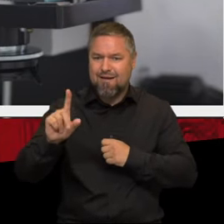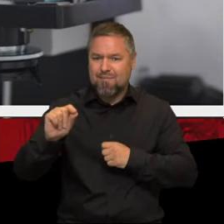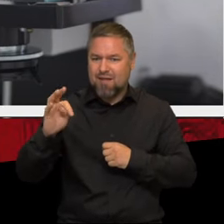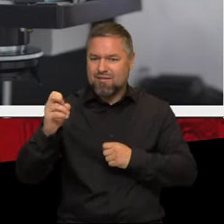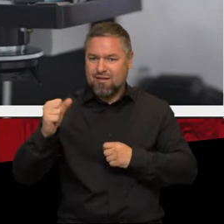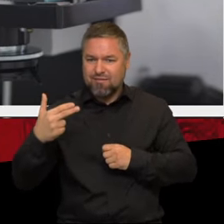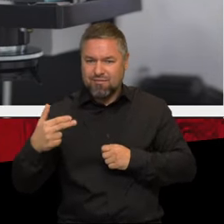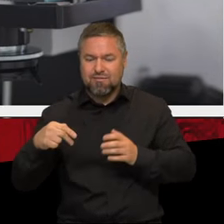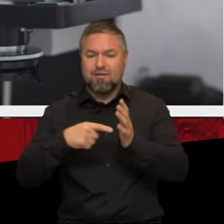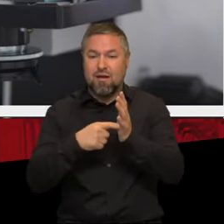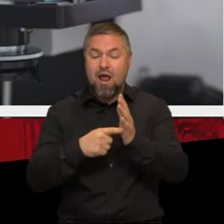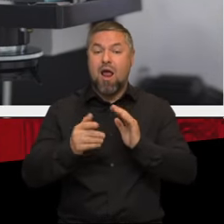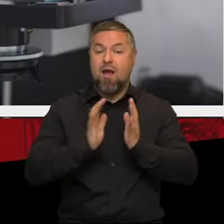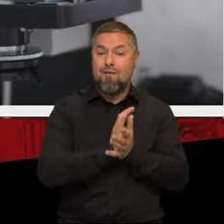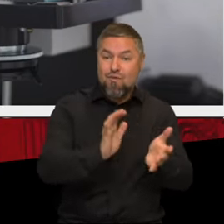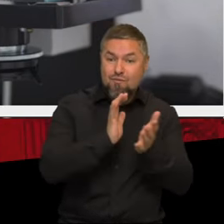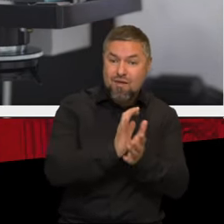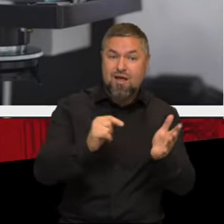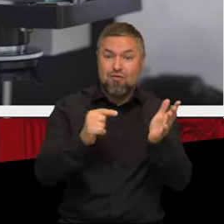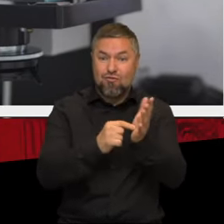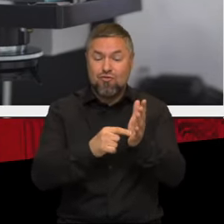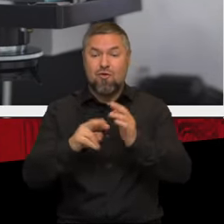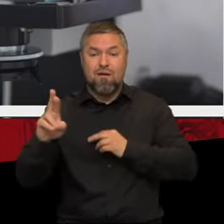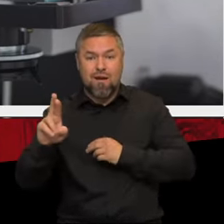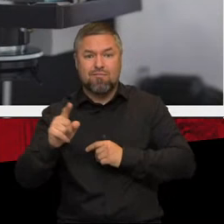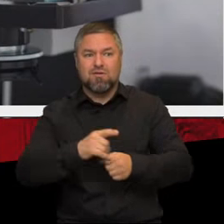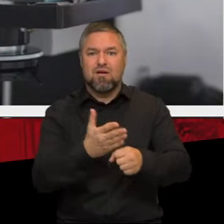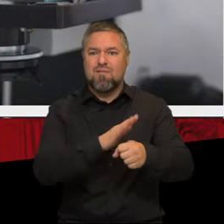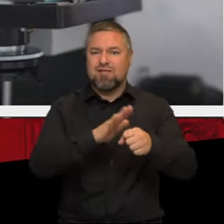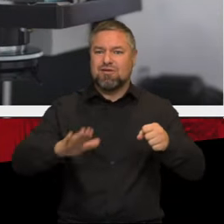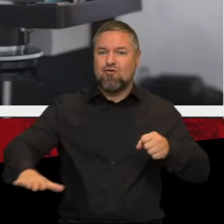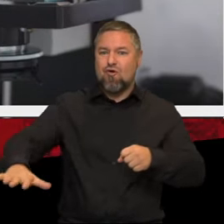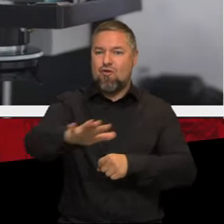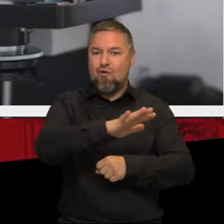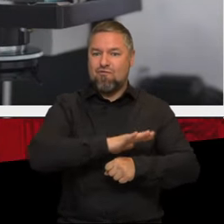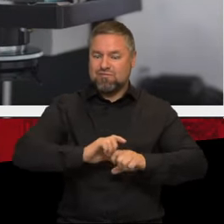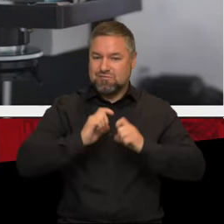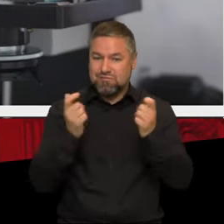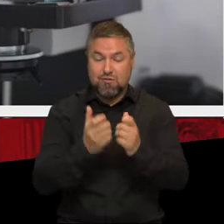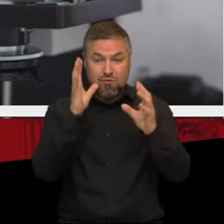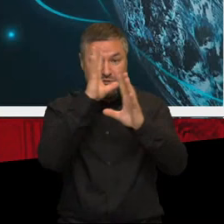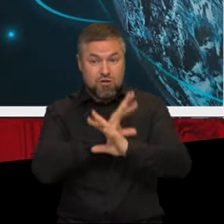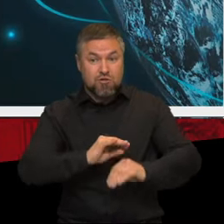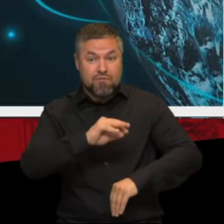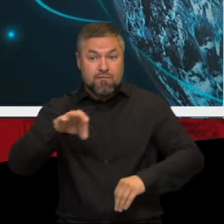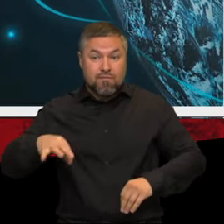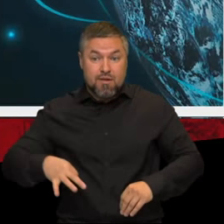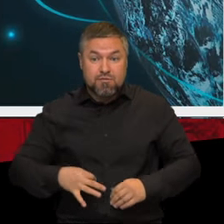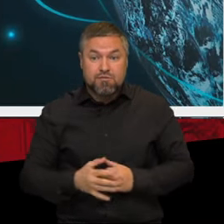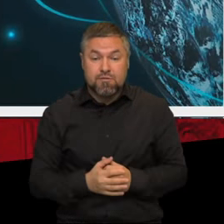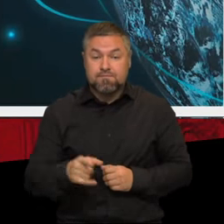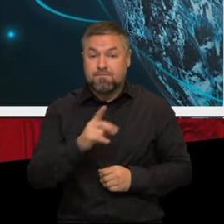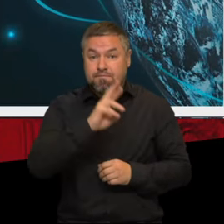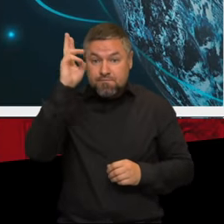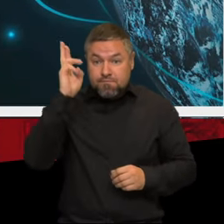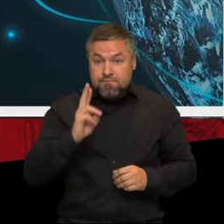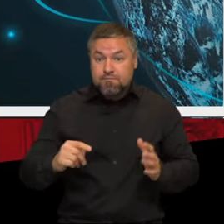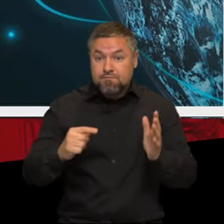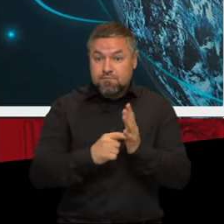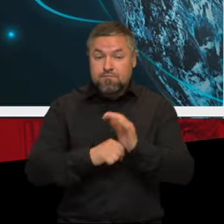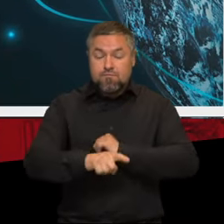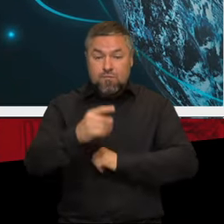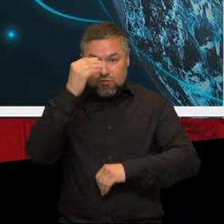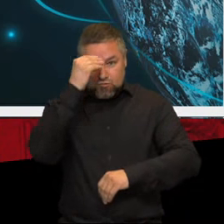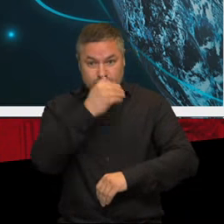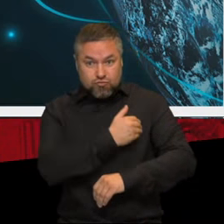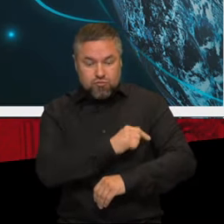a publikacje te i patenty będą o zasięgu międzynarodowym. Szanowni Państwo, instytucja, jaką jest